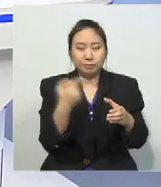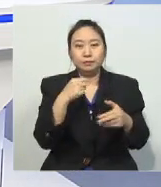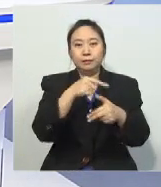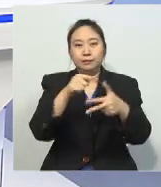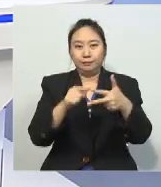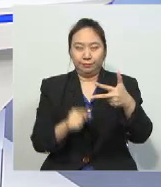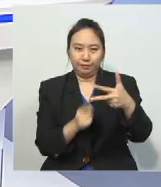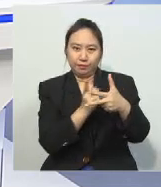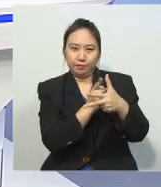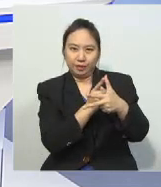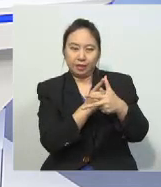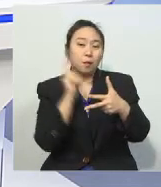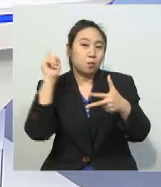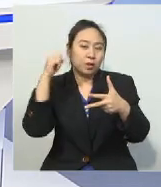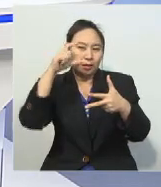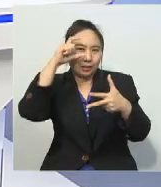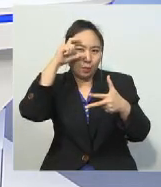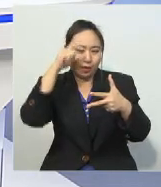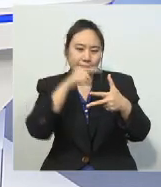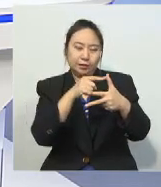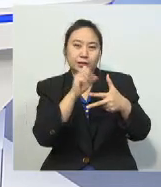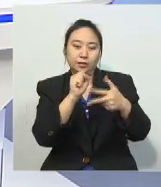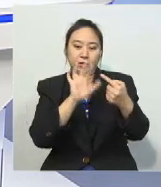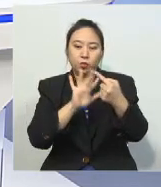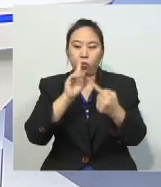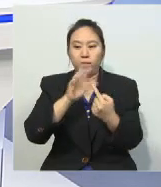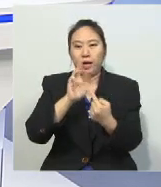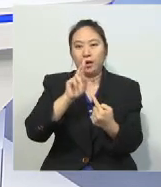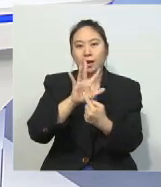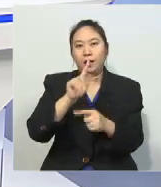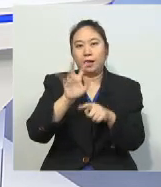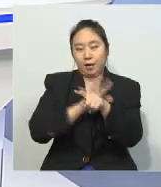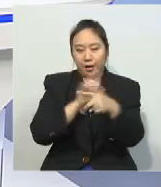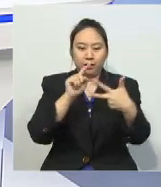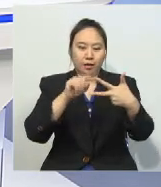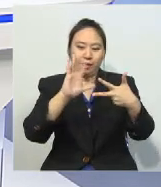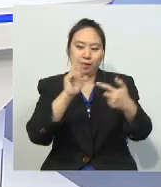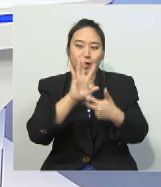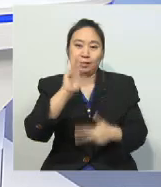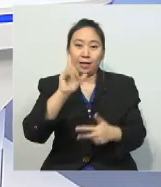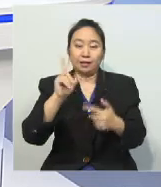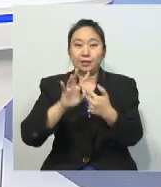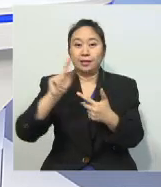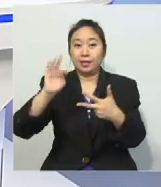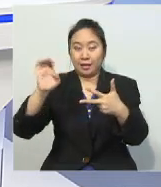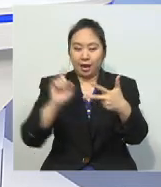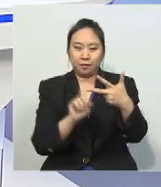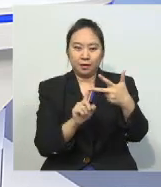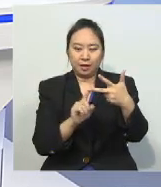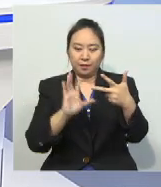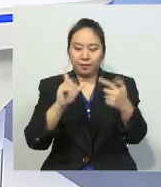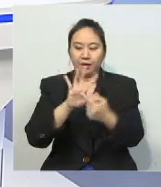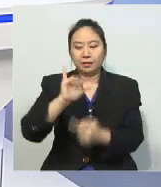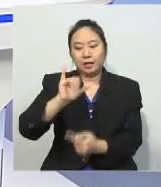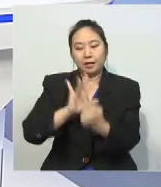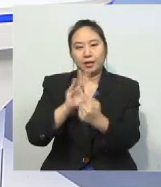ส่งมาก็คืออันดับหนึ่งคือคุณหญิงหน่อยนะครับคุณหญิงสุดารัตน์เกยุราพันธ์เบอร์สองนี้คุณชัชชาติสิทธิพันธ์ส่วนเบอร์สามคุณชัยเกษ